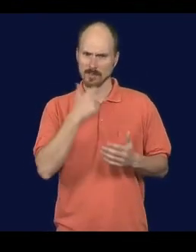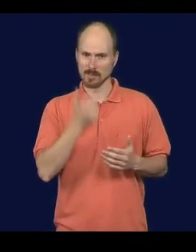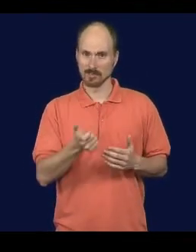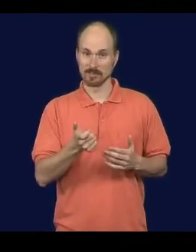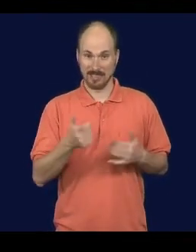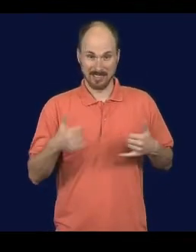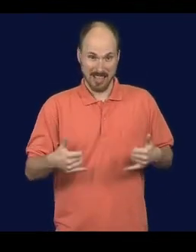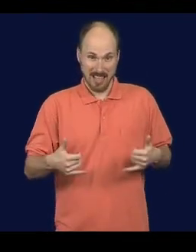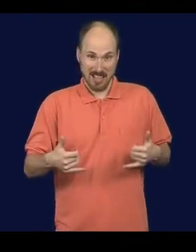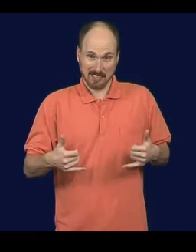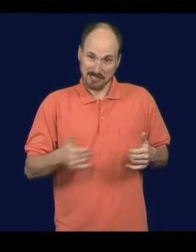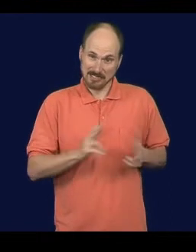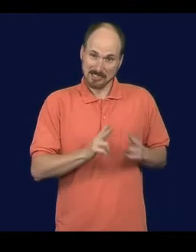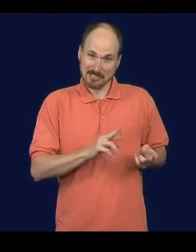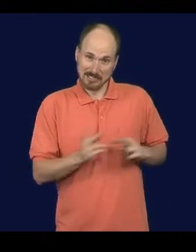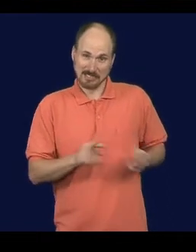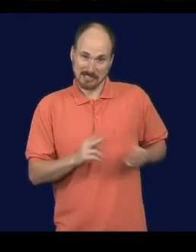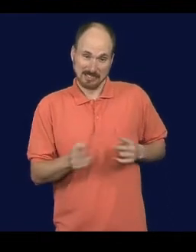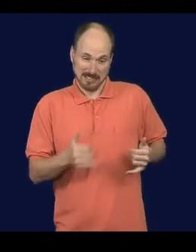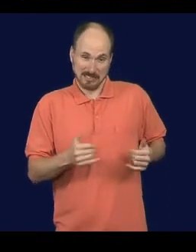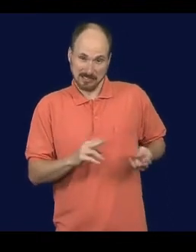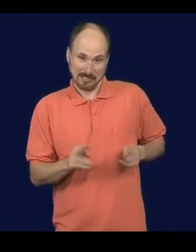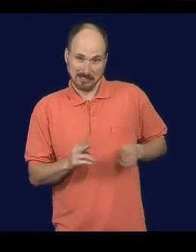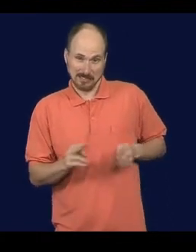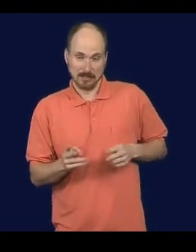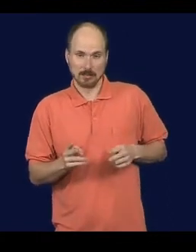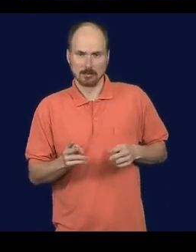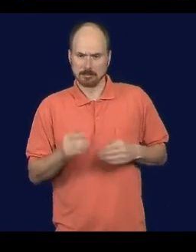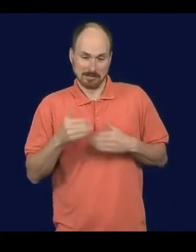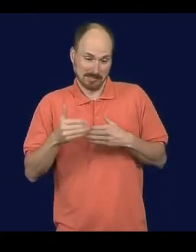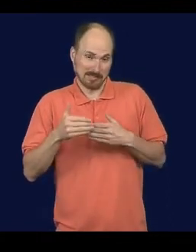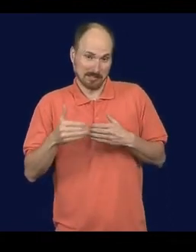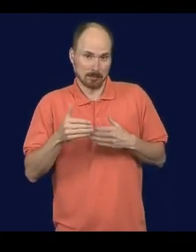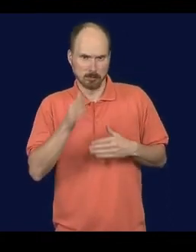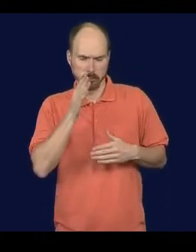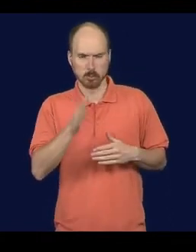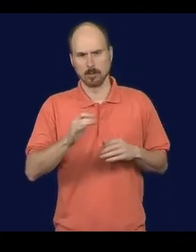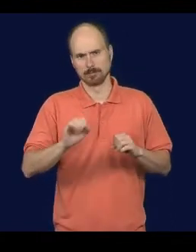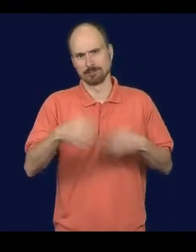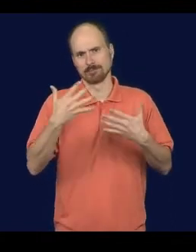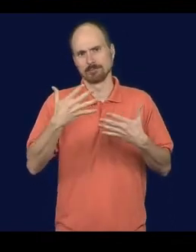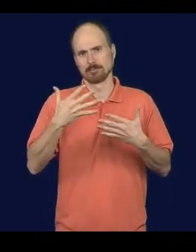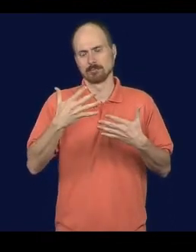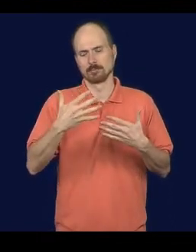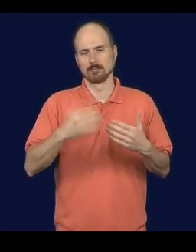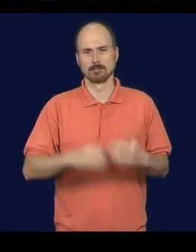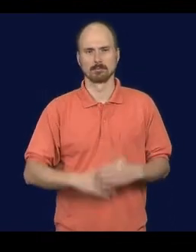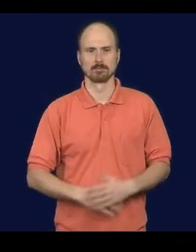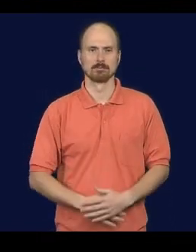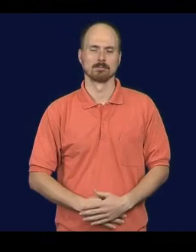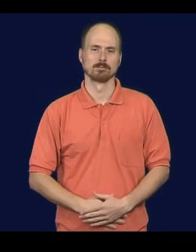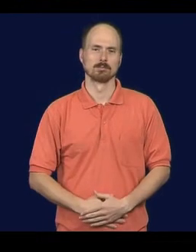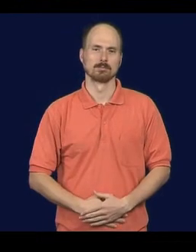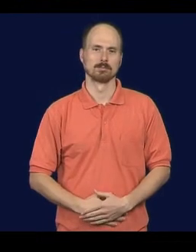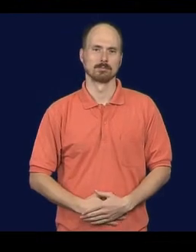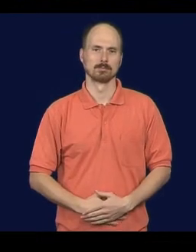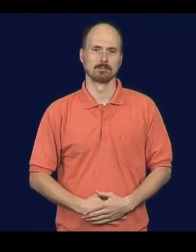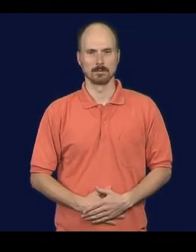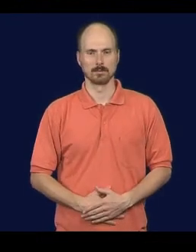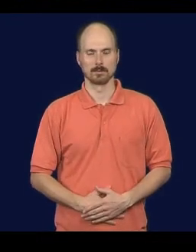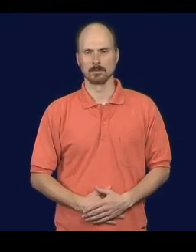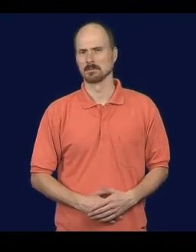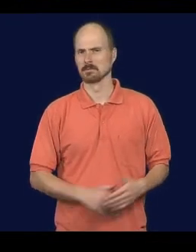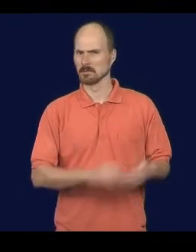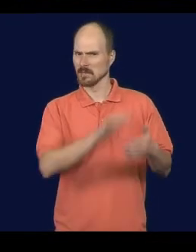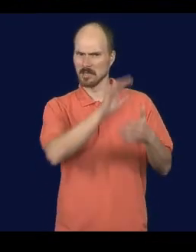je ta hlasová syntéza, což předpokládám, že většina z vás má nějakou hlasovou syntézu nainstalovanou. V tuto